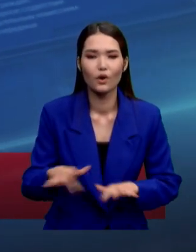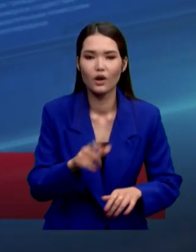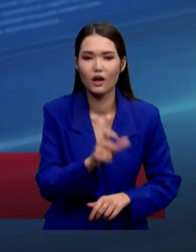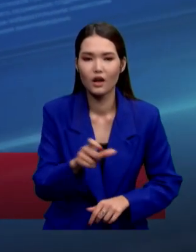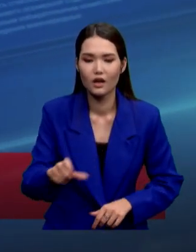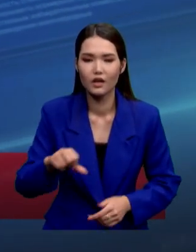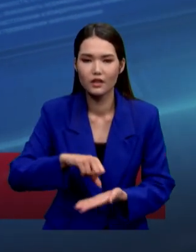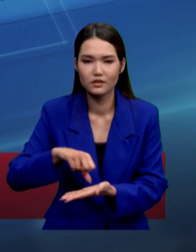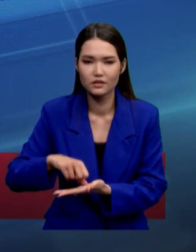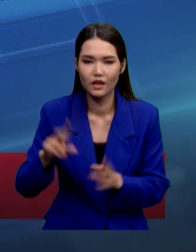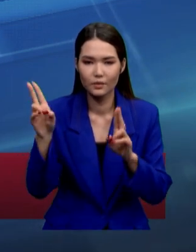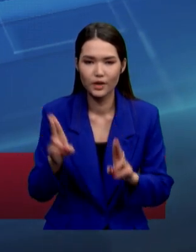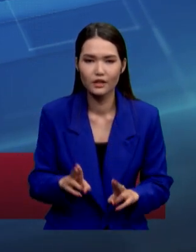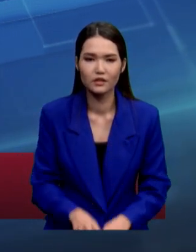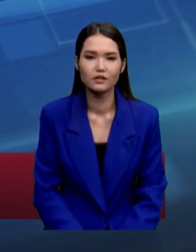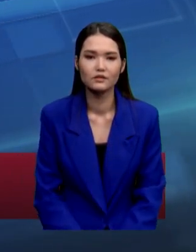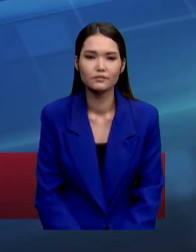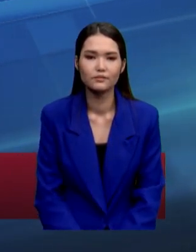участников выборного процесса.